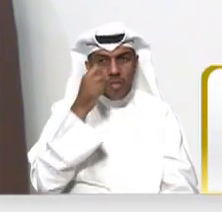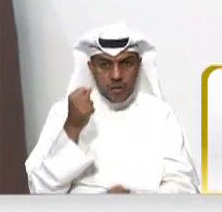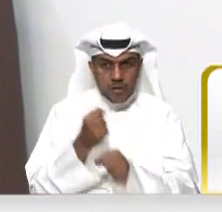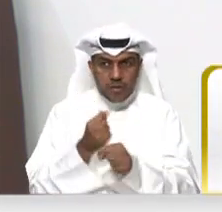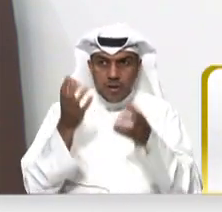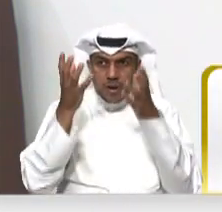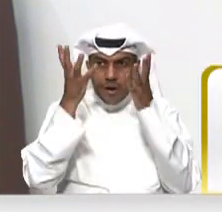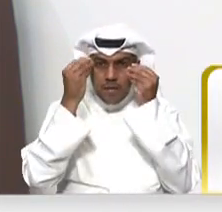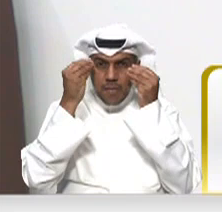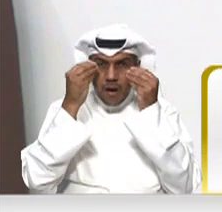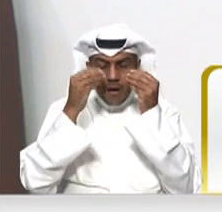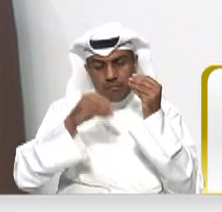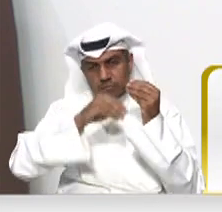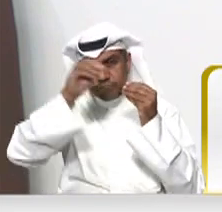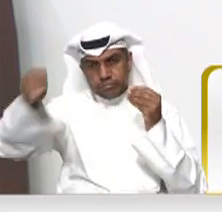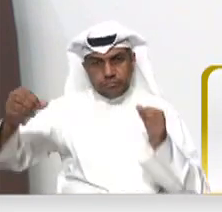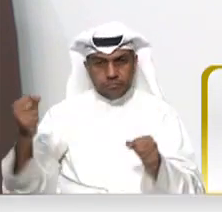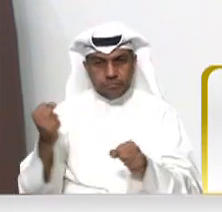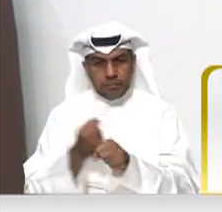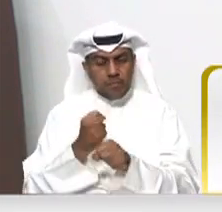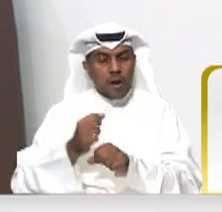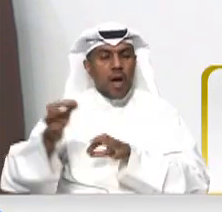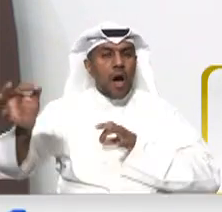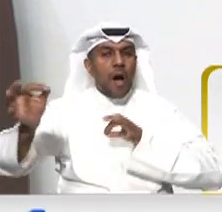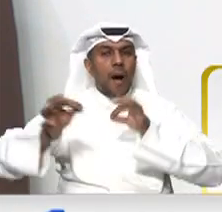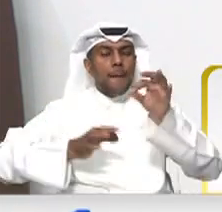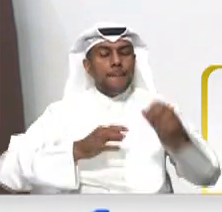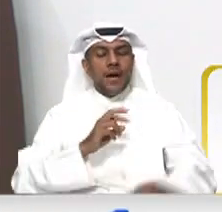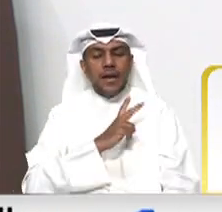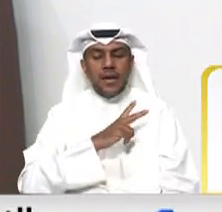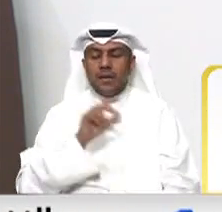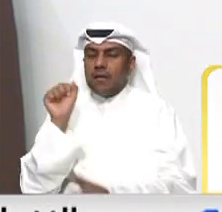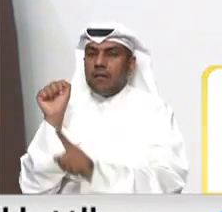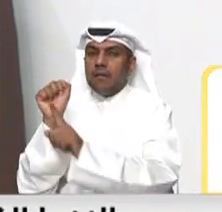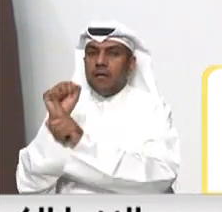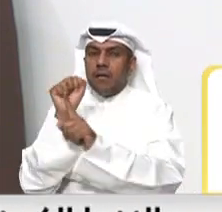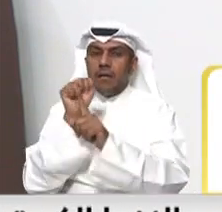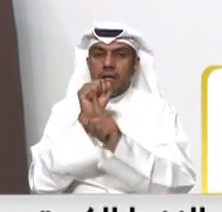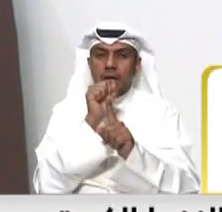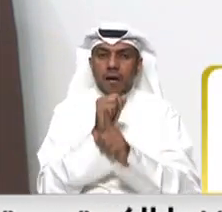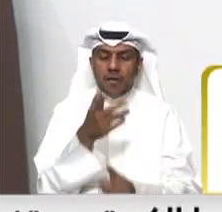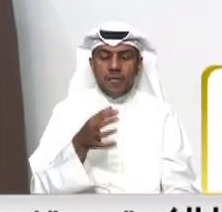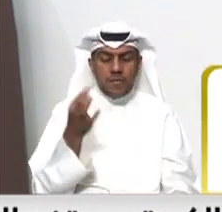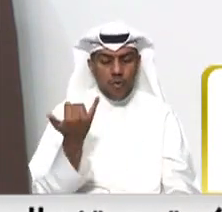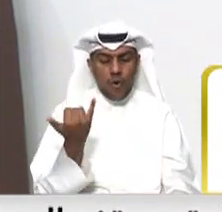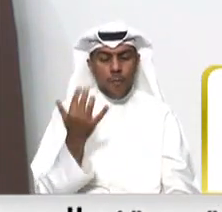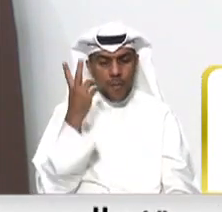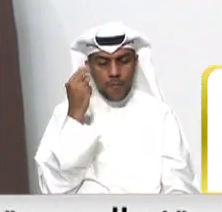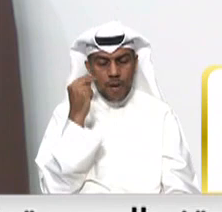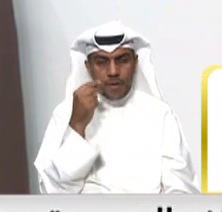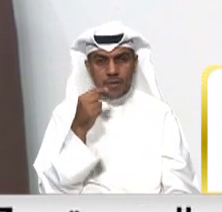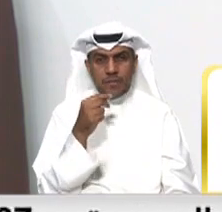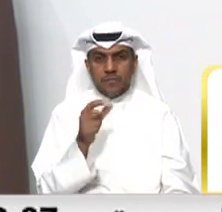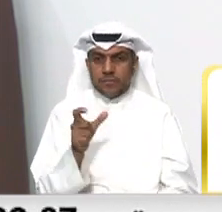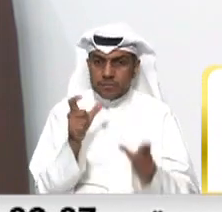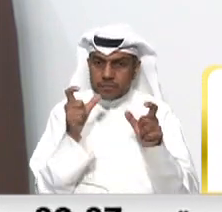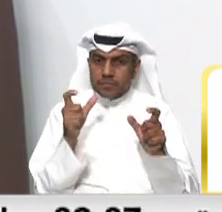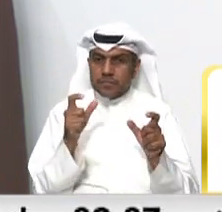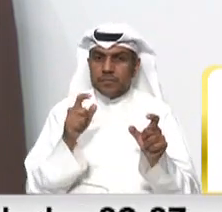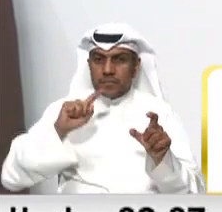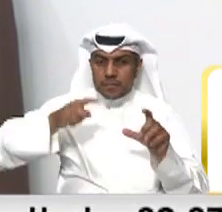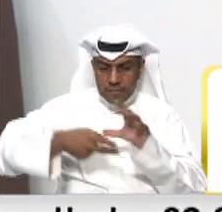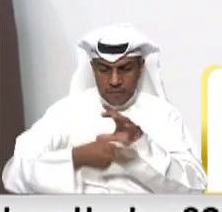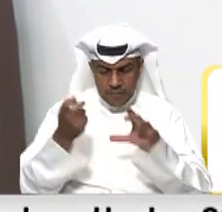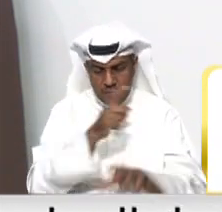علاقة بريادة الأعمال، في تخصص مهم جدا ومطلوب حاليا في السوق اللي هو الأمن السبراني. وبالتالي